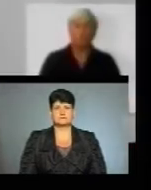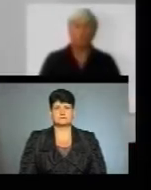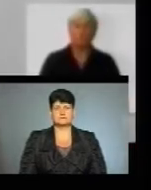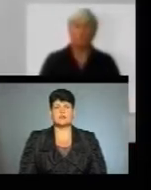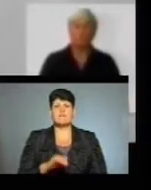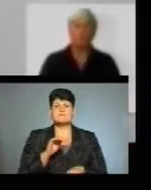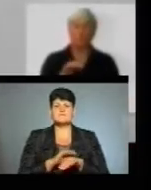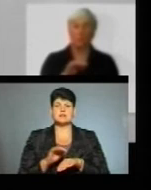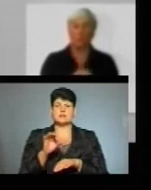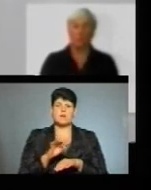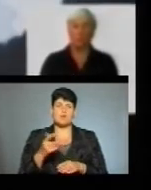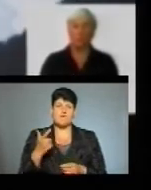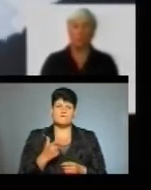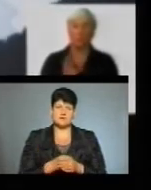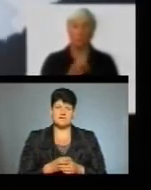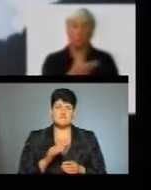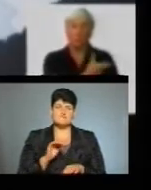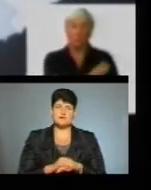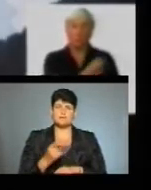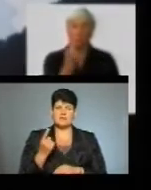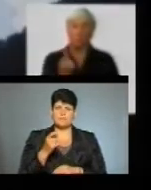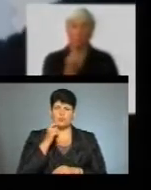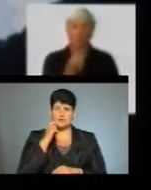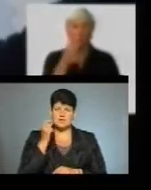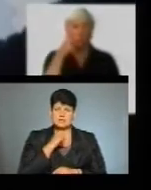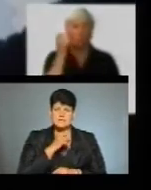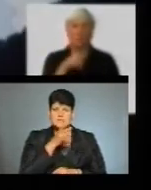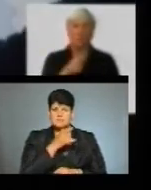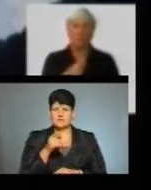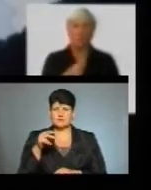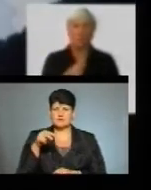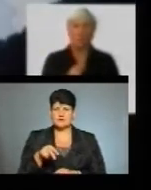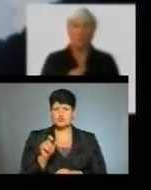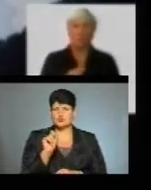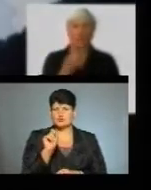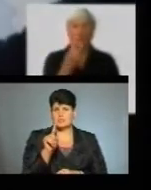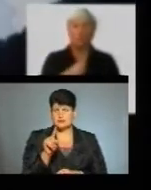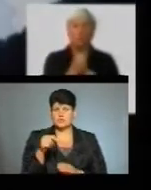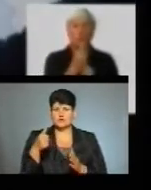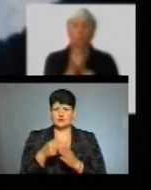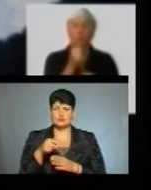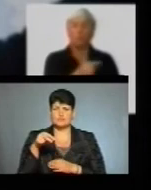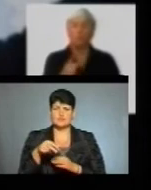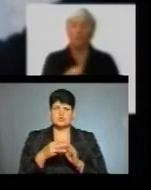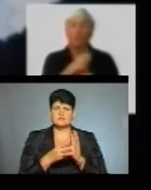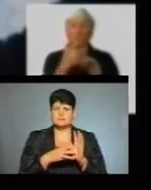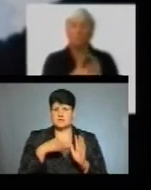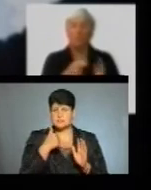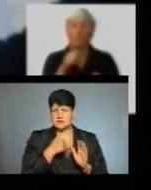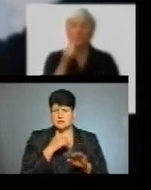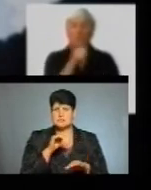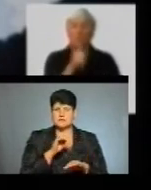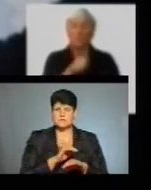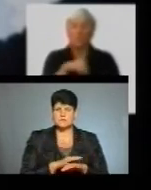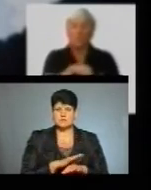Факти про вакцинацію. Факт перший. В Україні за період з 2011 по 2018 рік